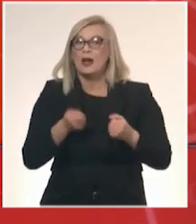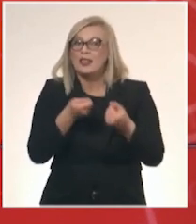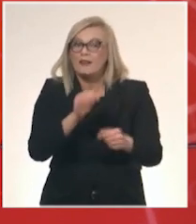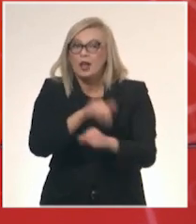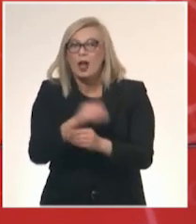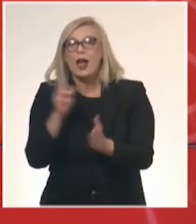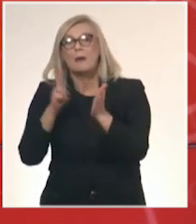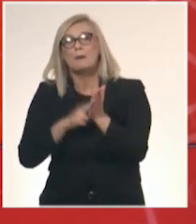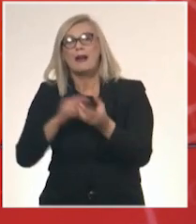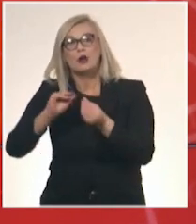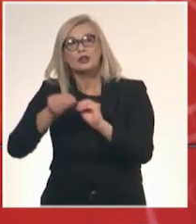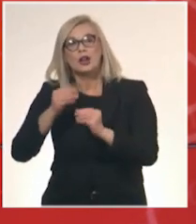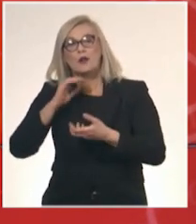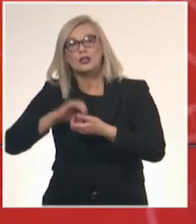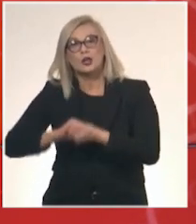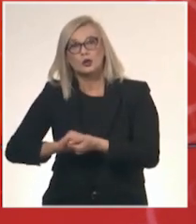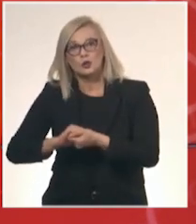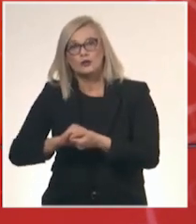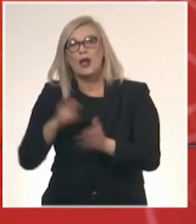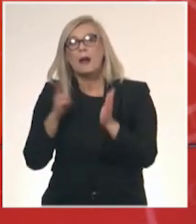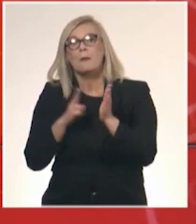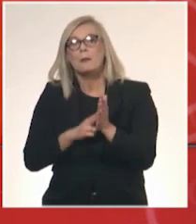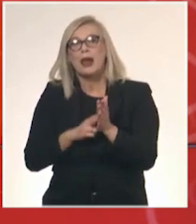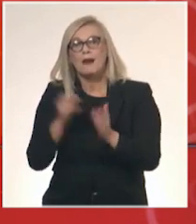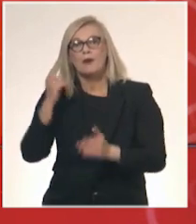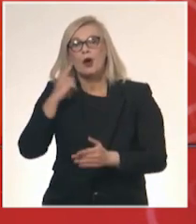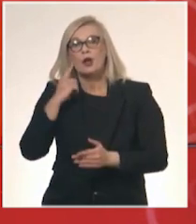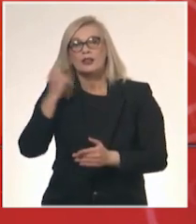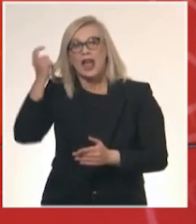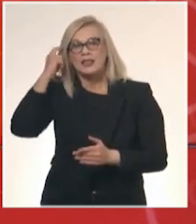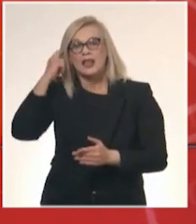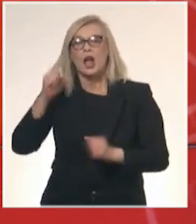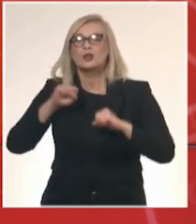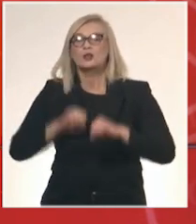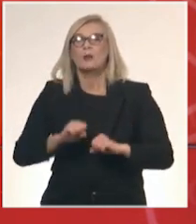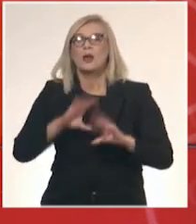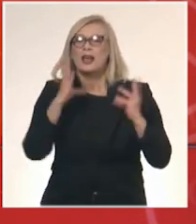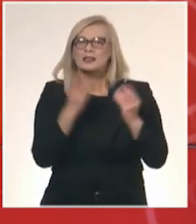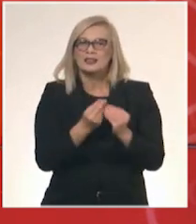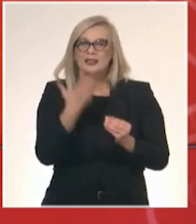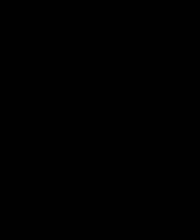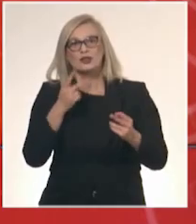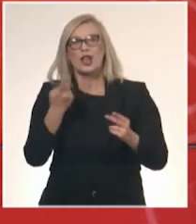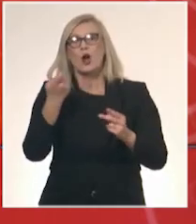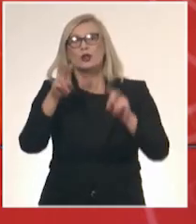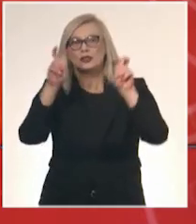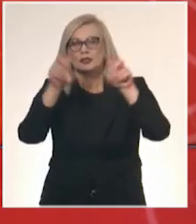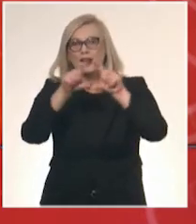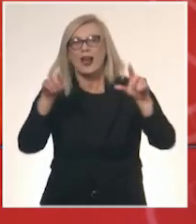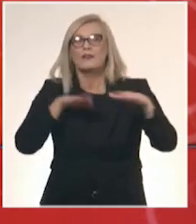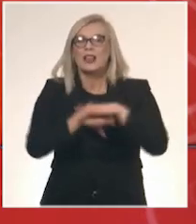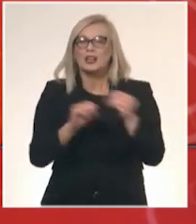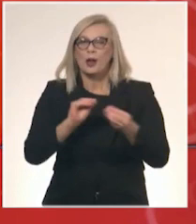право на трговски друштва и право на интелектуална собственост, сите три важен дел од кластерот 2 внатрешен пазар. Со